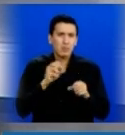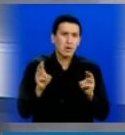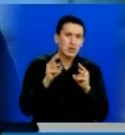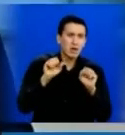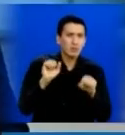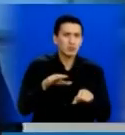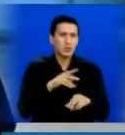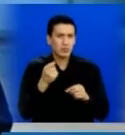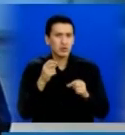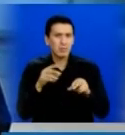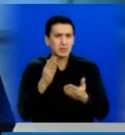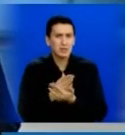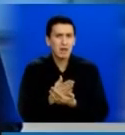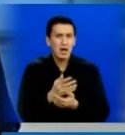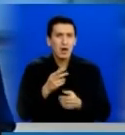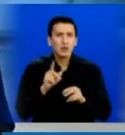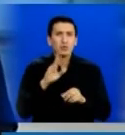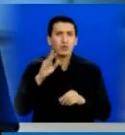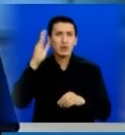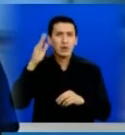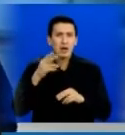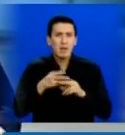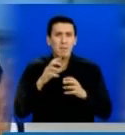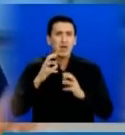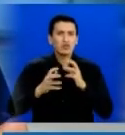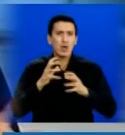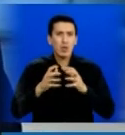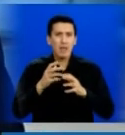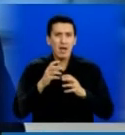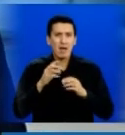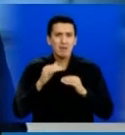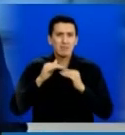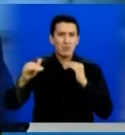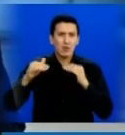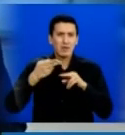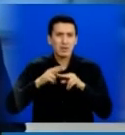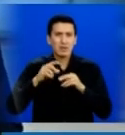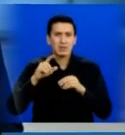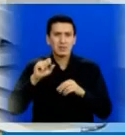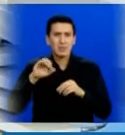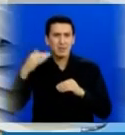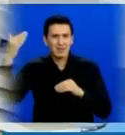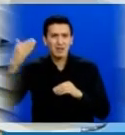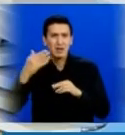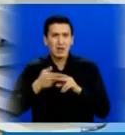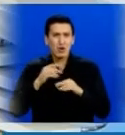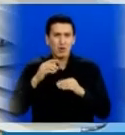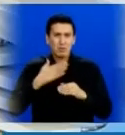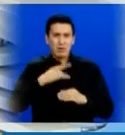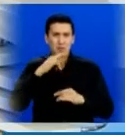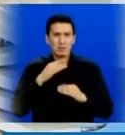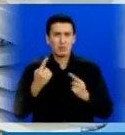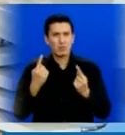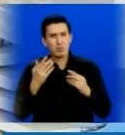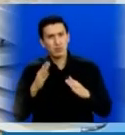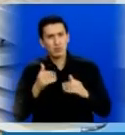период будет. Скажите, пожалуйста, что вот ожидает Казахстан на международной арене, вот отношения Запада, роль Казахстана? К сожалению, в следующем году